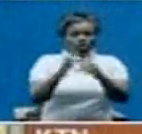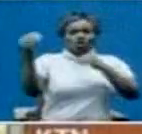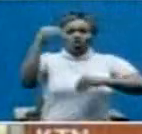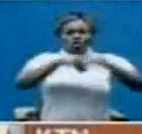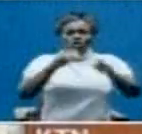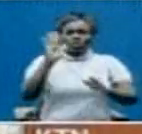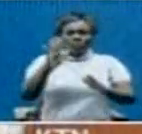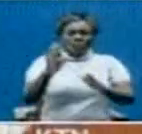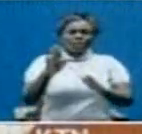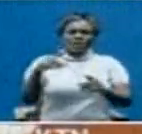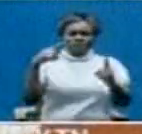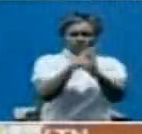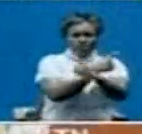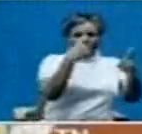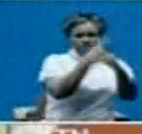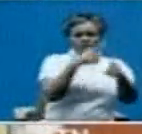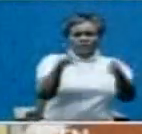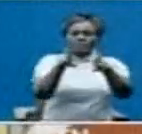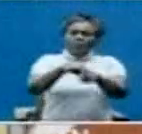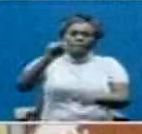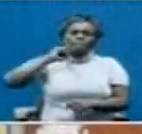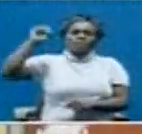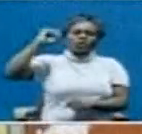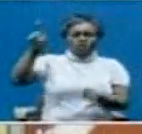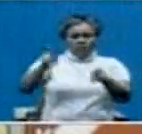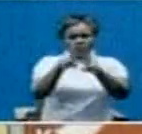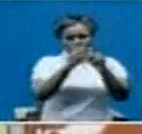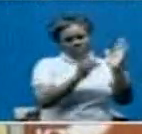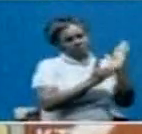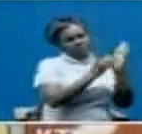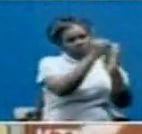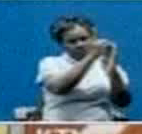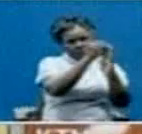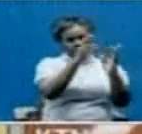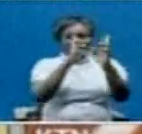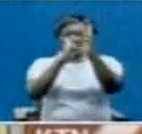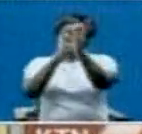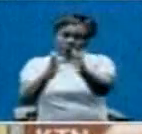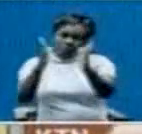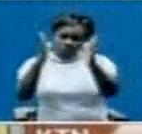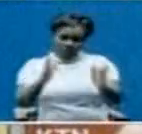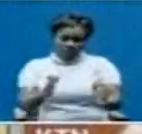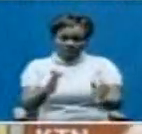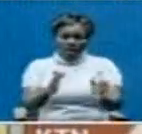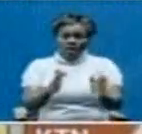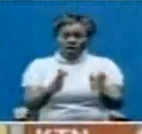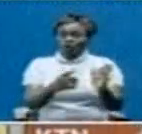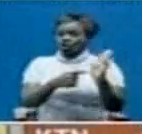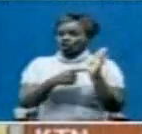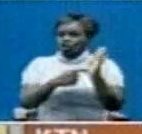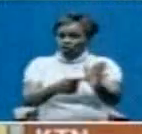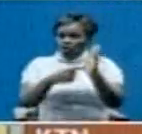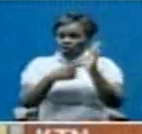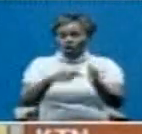wake mkubwa katika fani mbalimbali ikiwemo za kisiasa na hata kimaendeleo. Mwanahabari Hussein Muhammad anatupa tawasifu